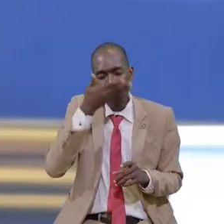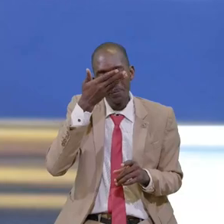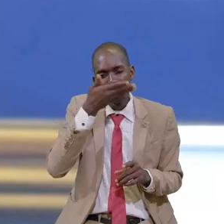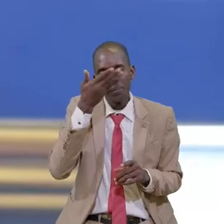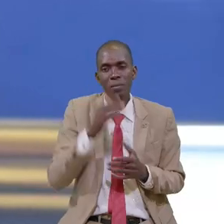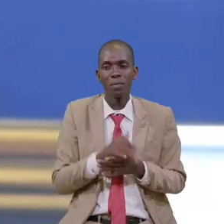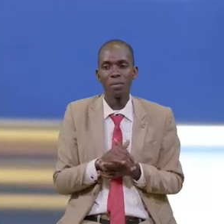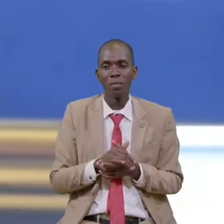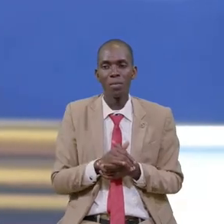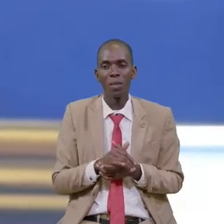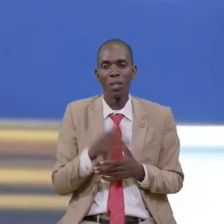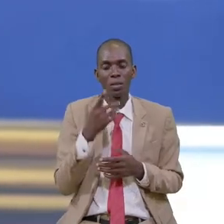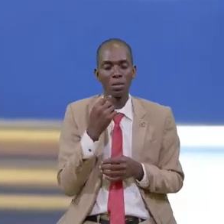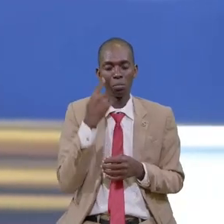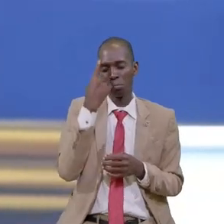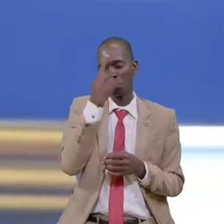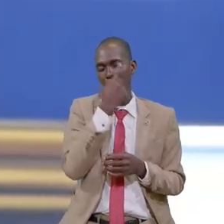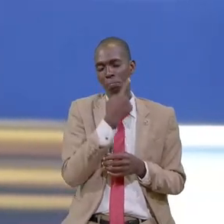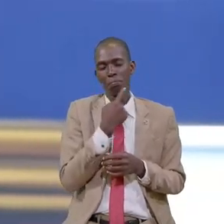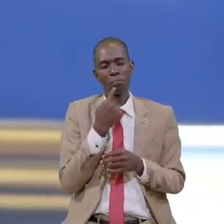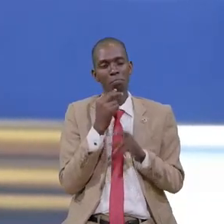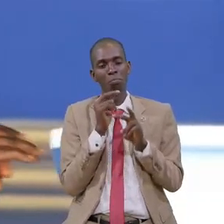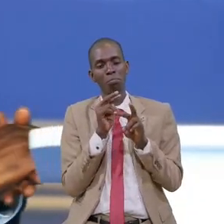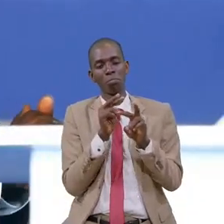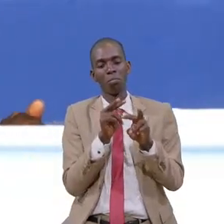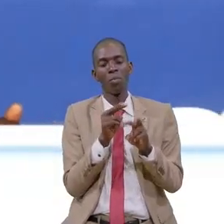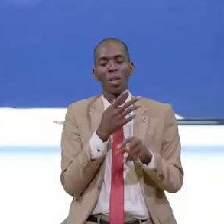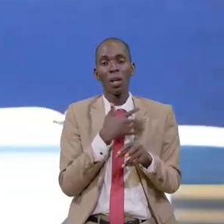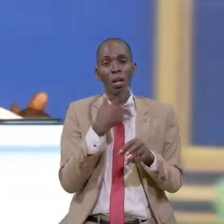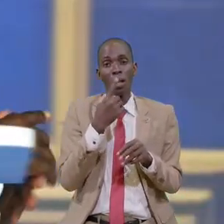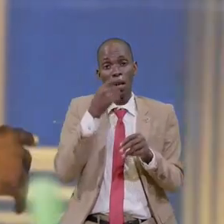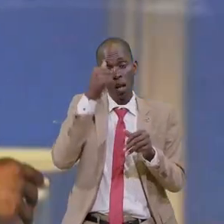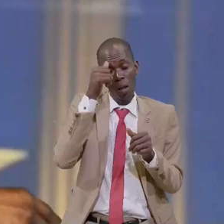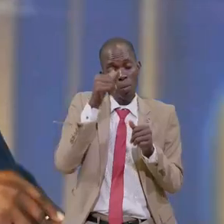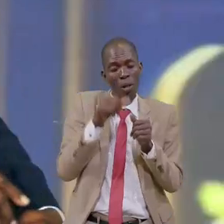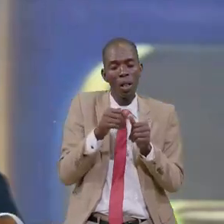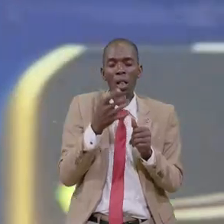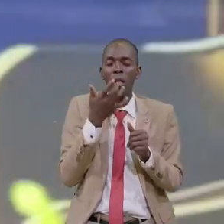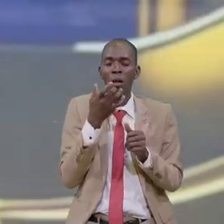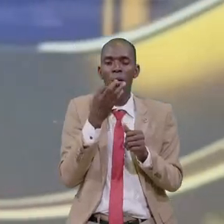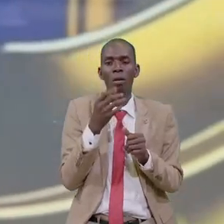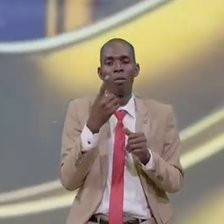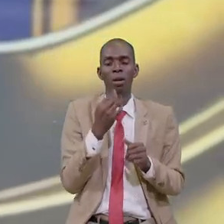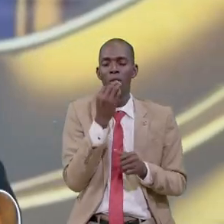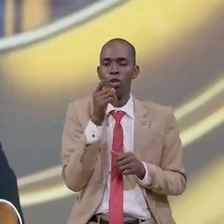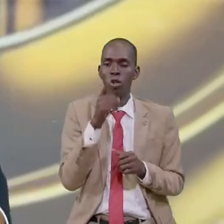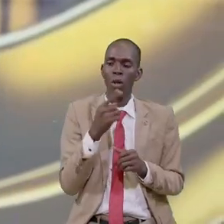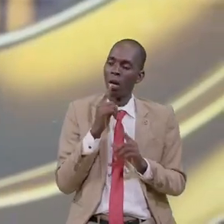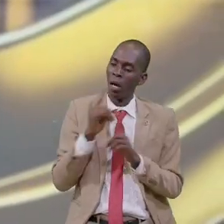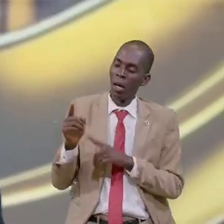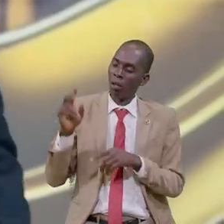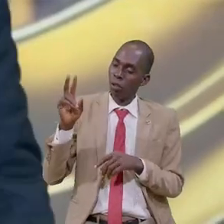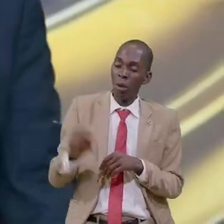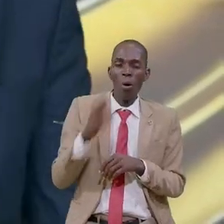de l'odeur, du regard et du souvenir du goût de la nourriture. Tu dis,